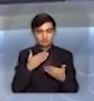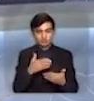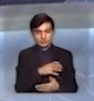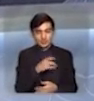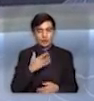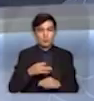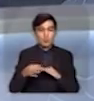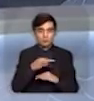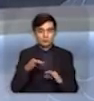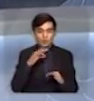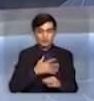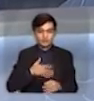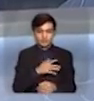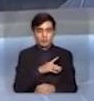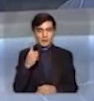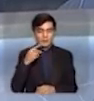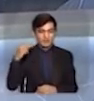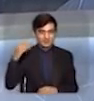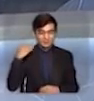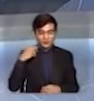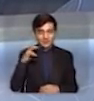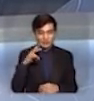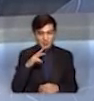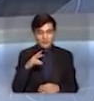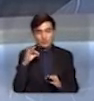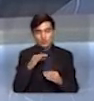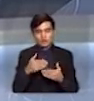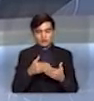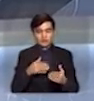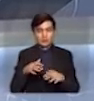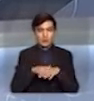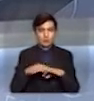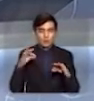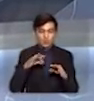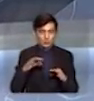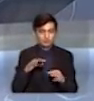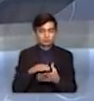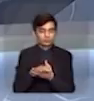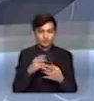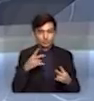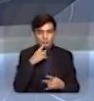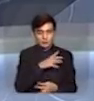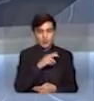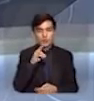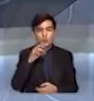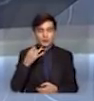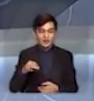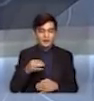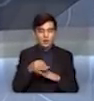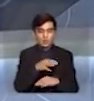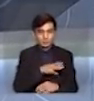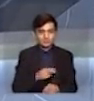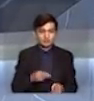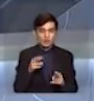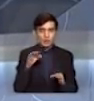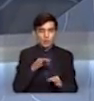өзін алаңдататынын айтқан тұңғыш президент қиын қыстау кезеңде де ел бірлігі сақталған деді. Және Қордай ауданындағы жаппай бұзақылықтың себебін